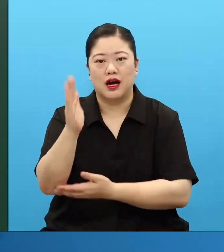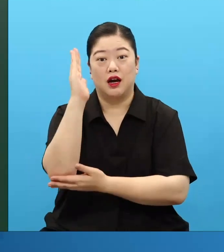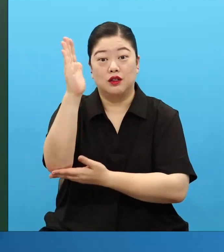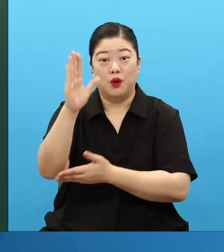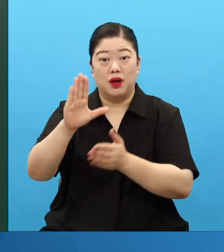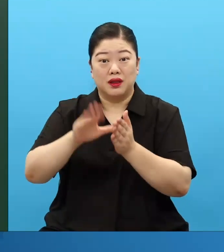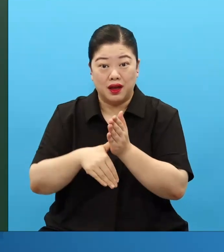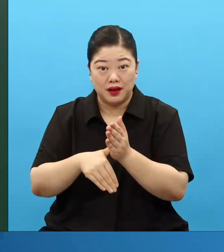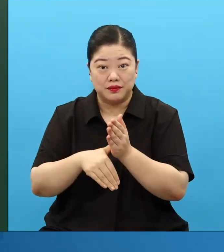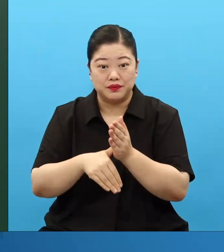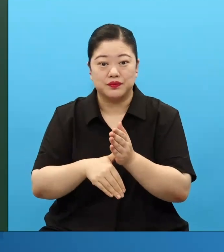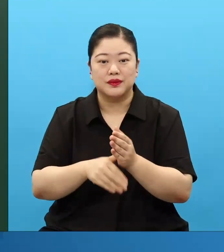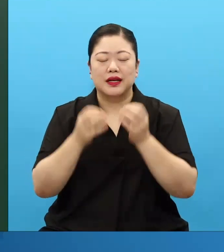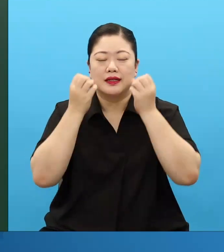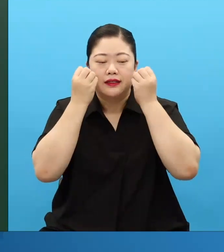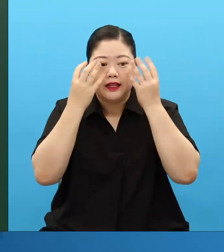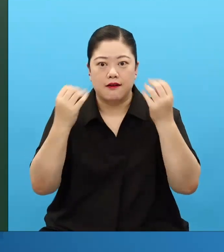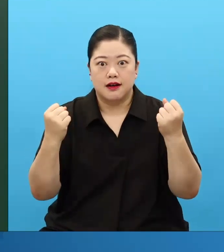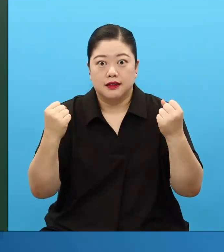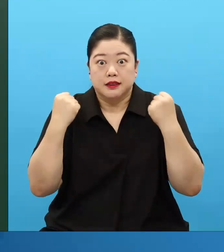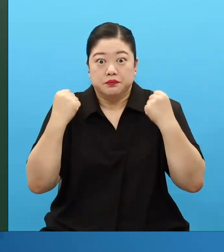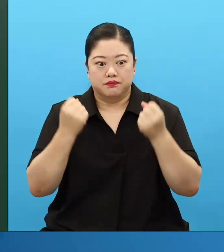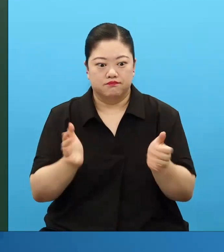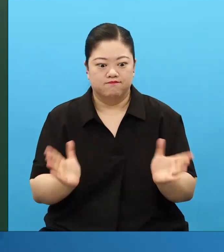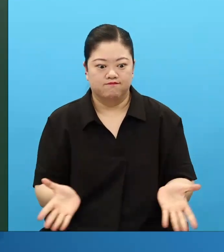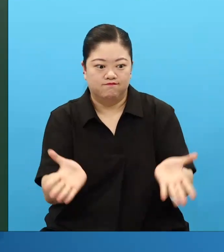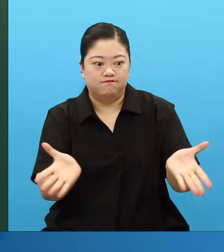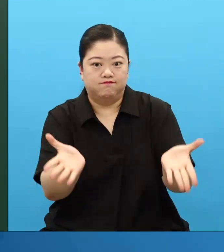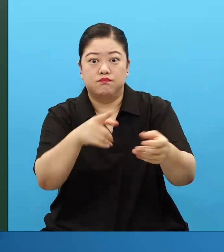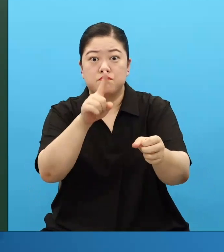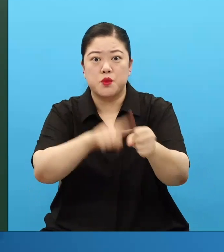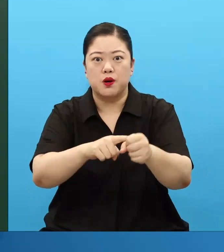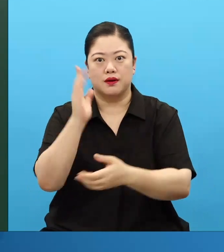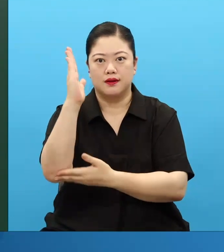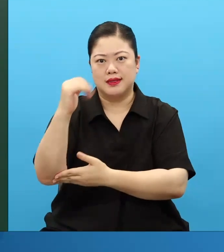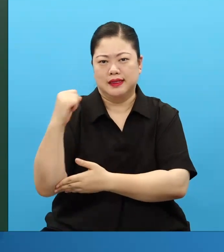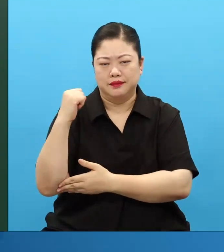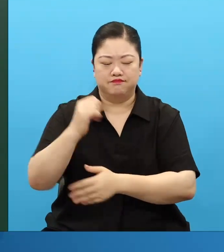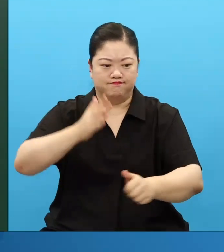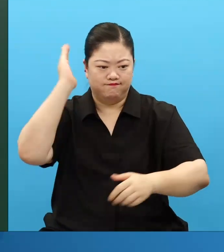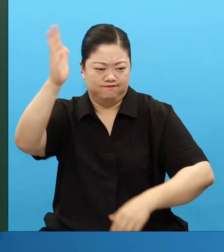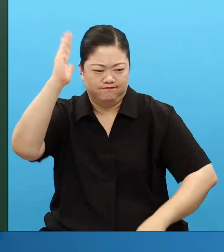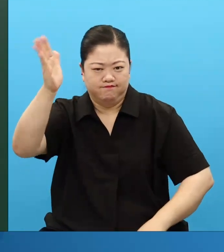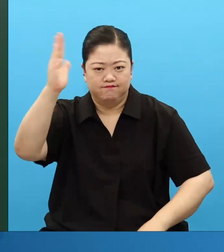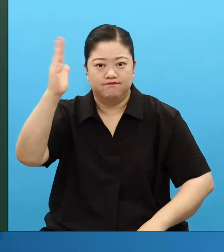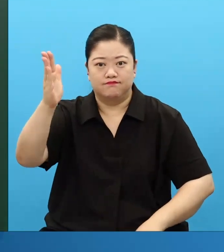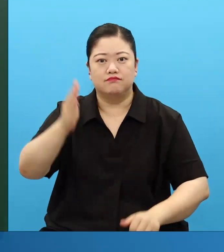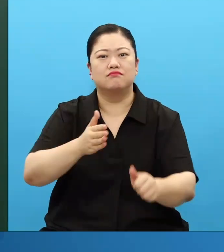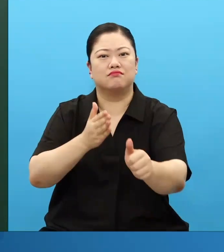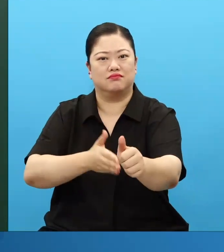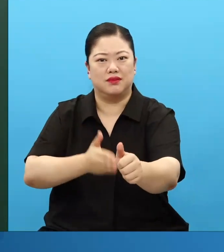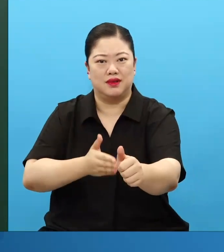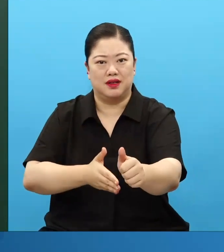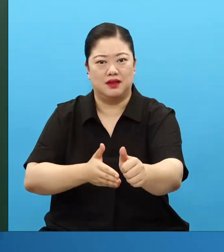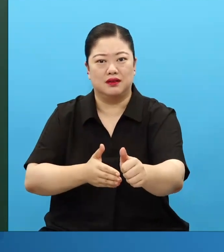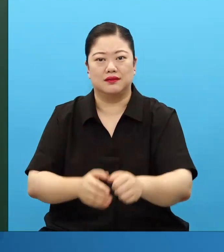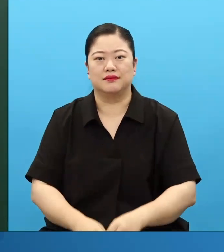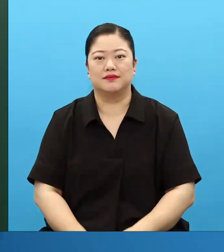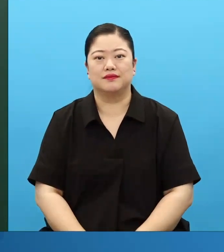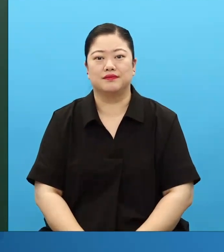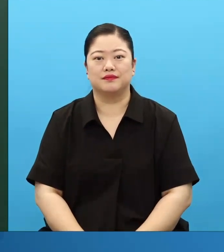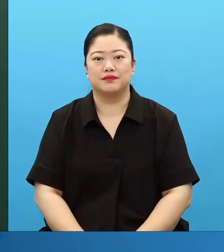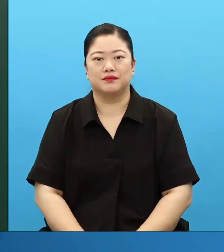아무것도 없습니다. And the church members that were gathered at my church at the very beginning, they had no money, they had no power. 지금은 많습니다만 전도 나가는데